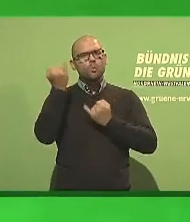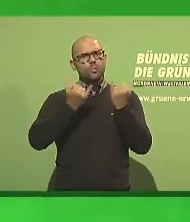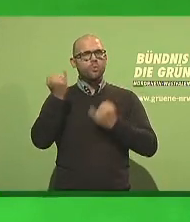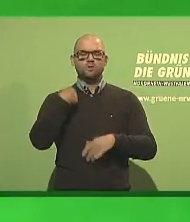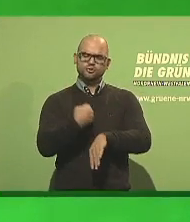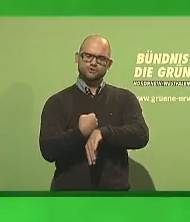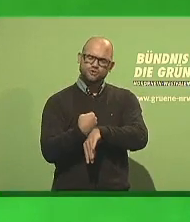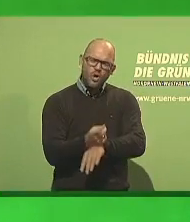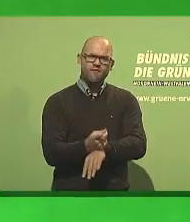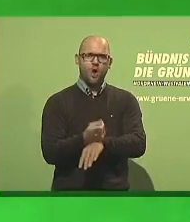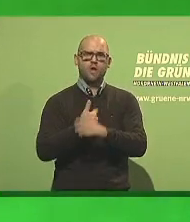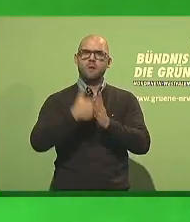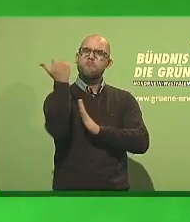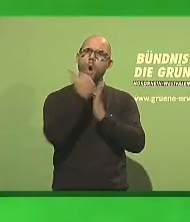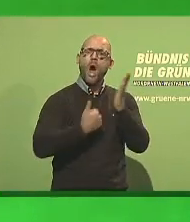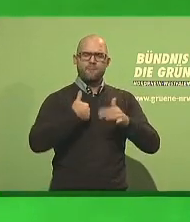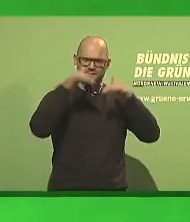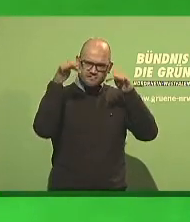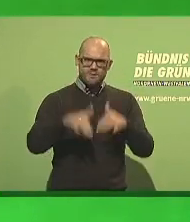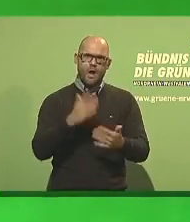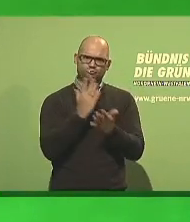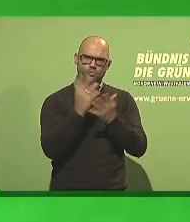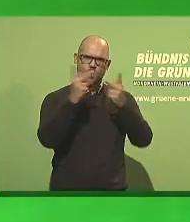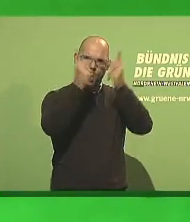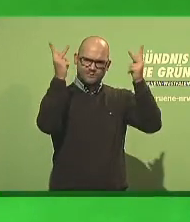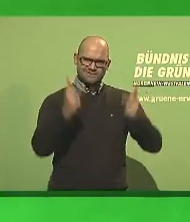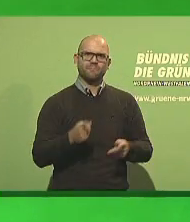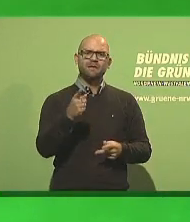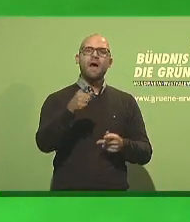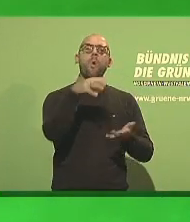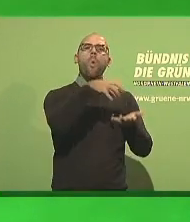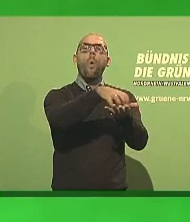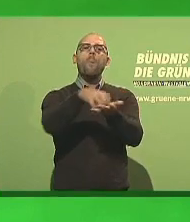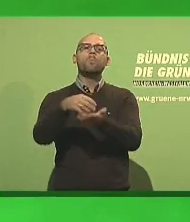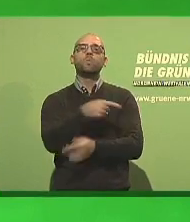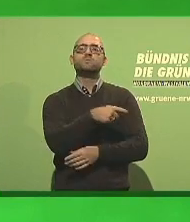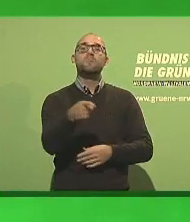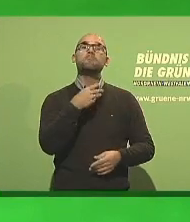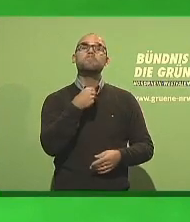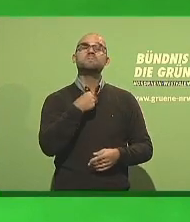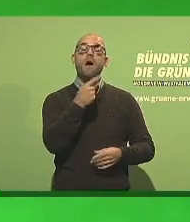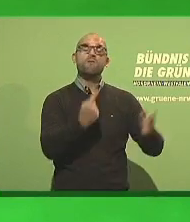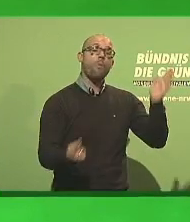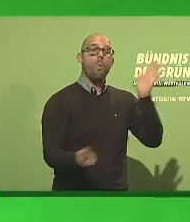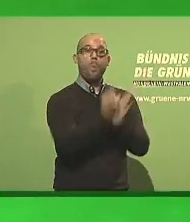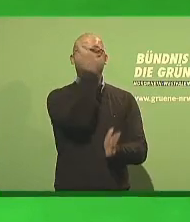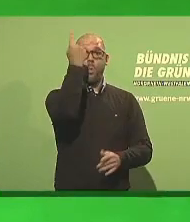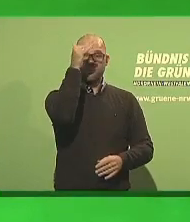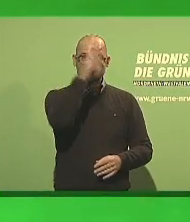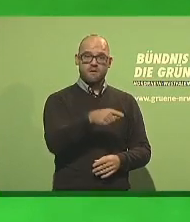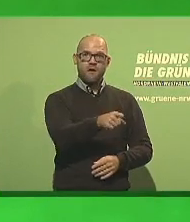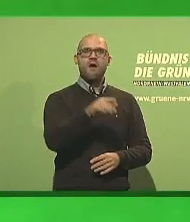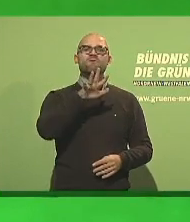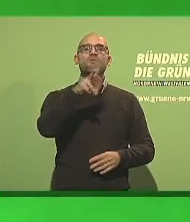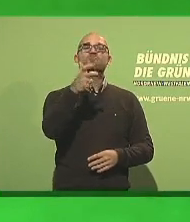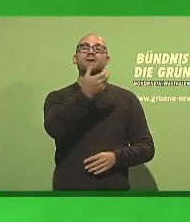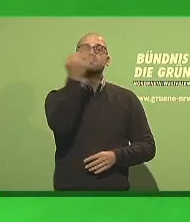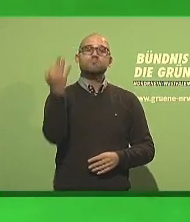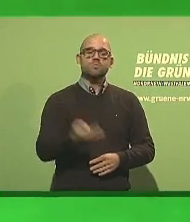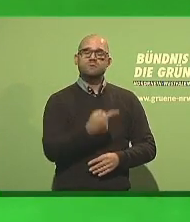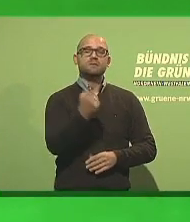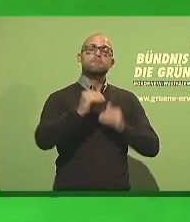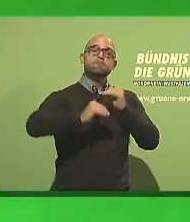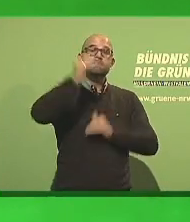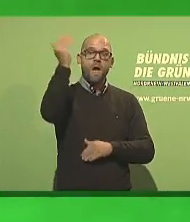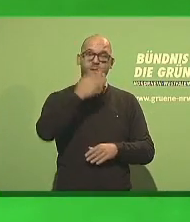Sofortprogramm auflegen, insbesondere für Kommunen, die einen Bedarf haben, der höher ist als die ursprünglich angestrebten 35%. Wir